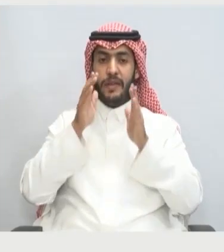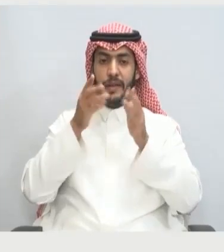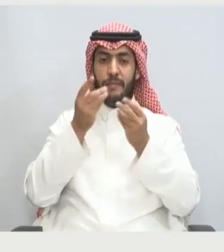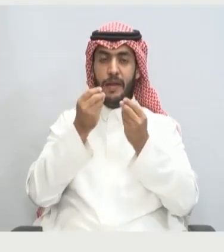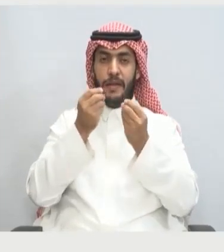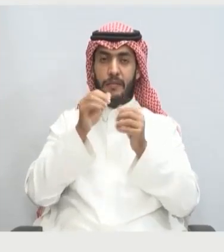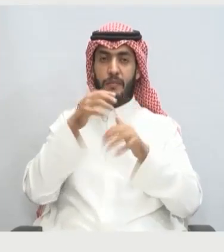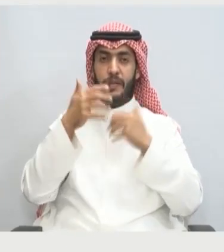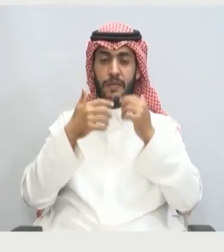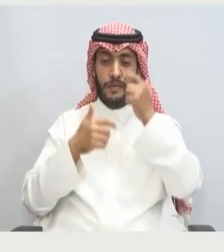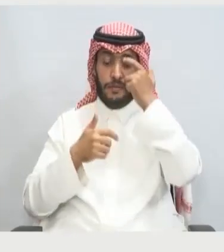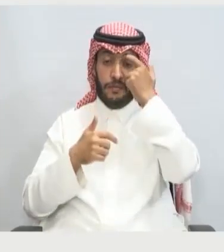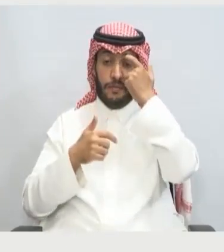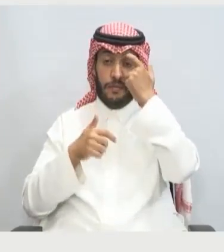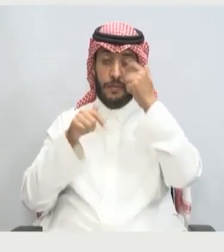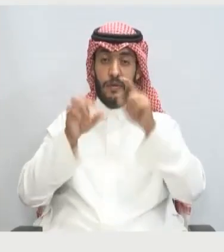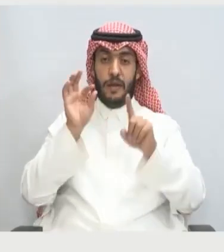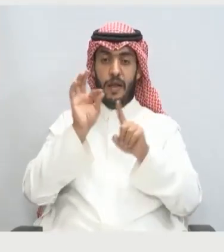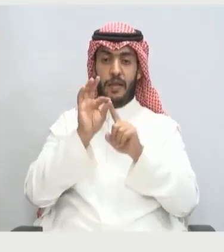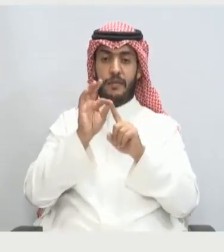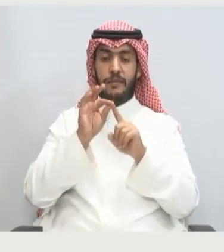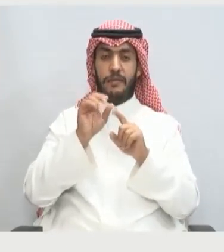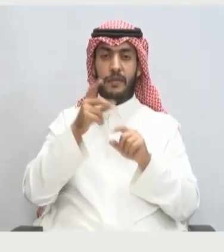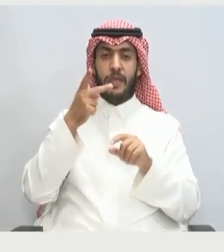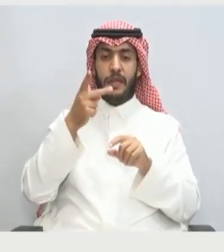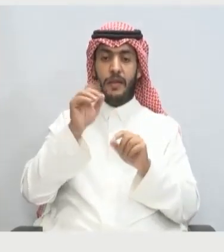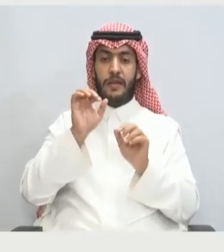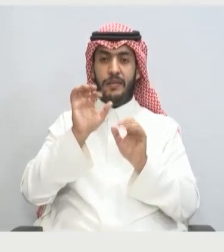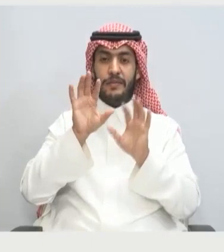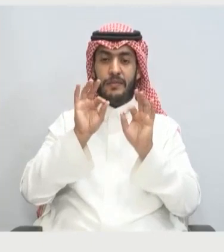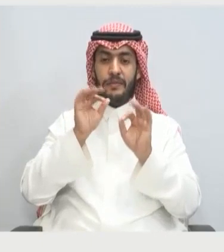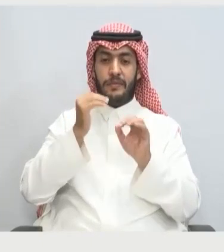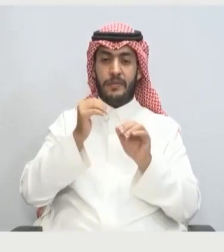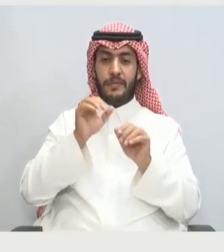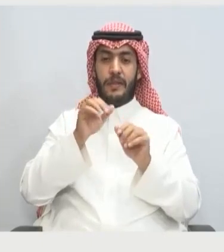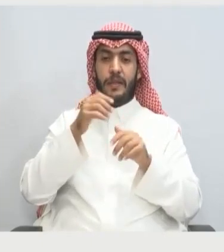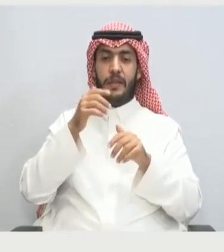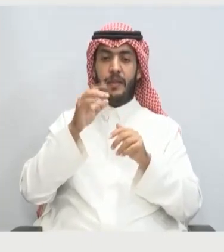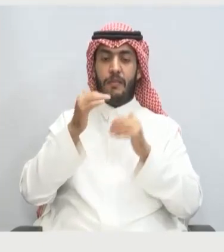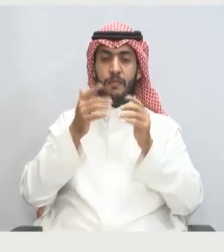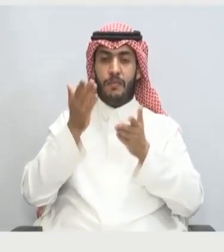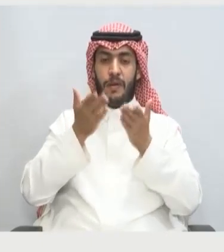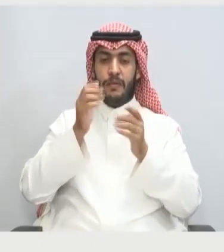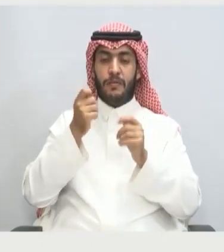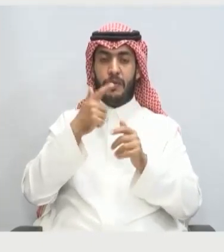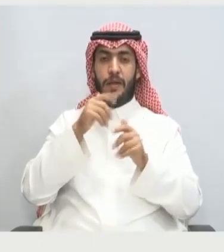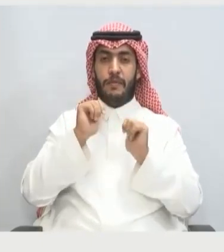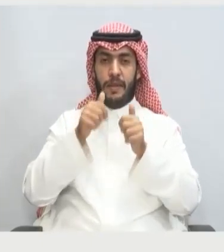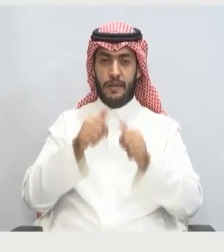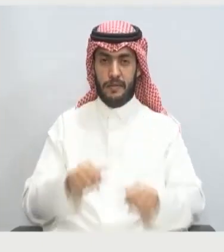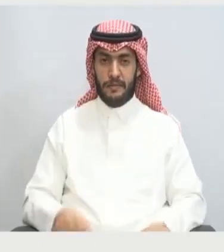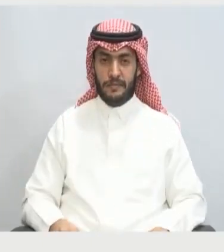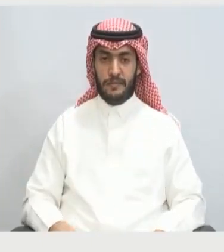الماده المتفاعله سنكمل اليوم الهدف الثاني وهو تحديد رتبه التفاعل الكيميائي ومقارنتها بالسرعات